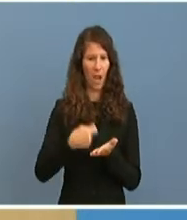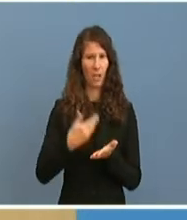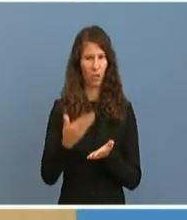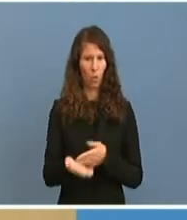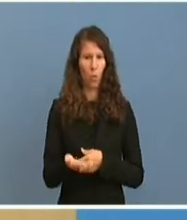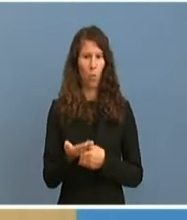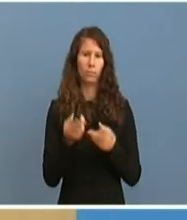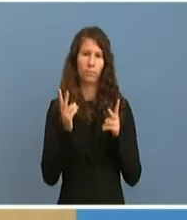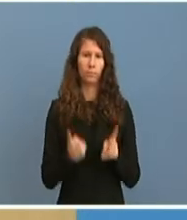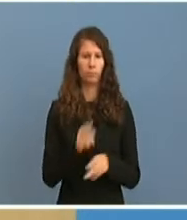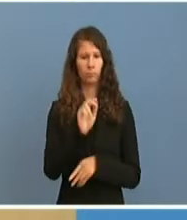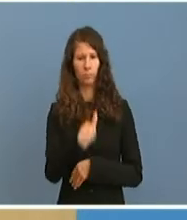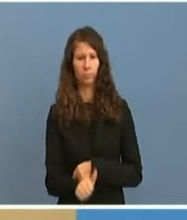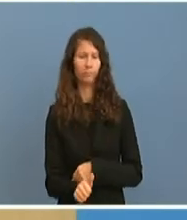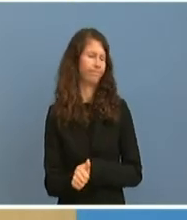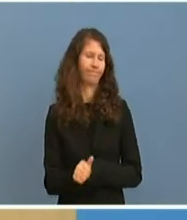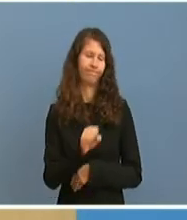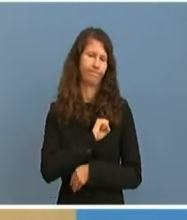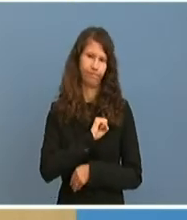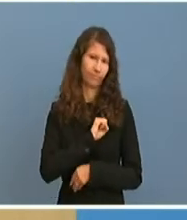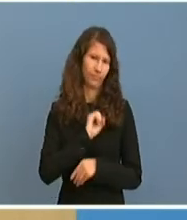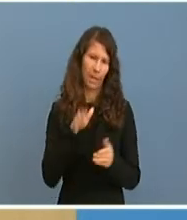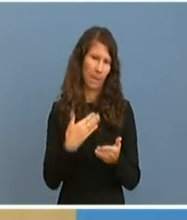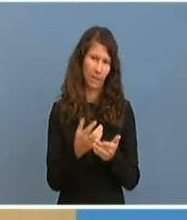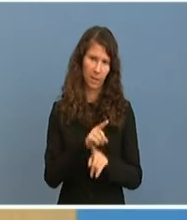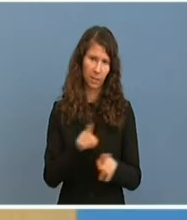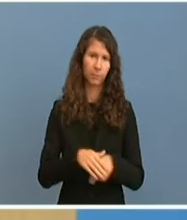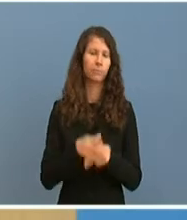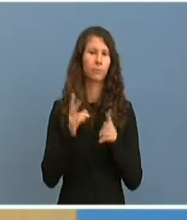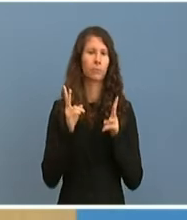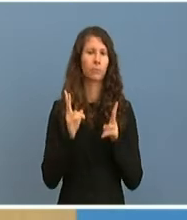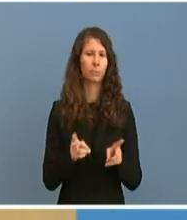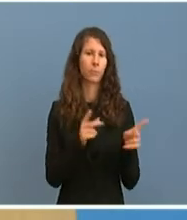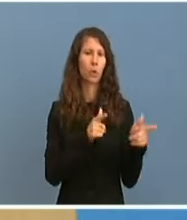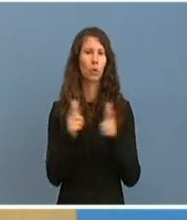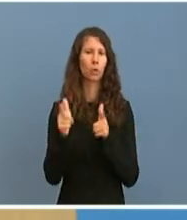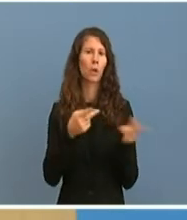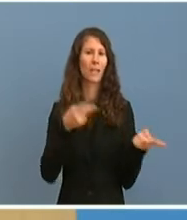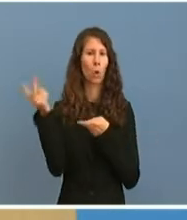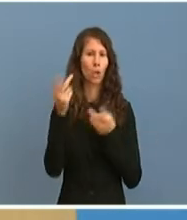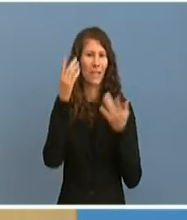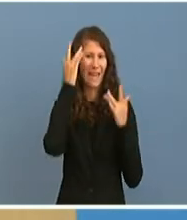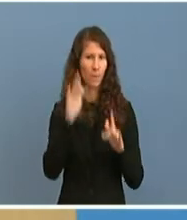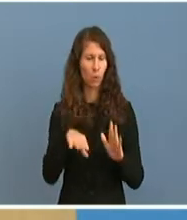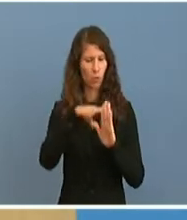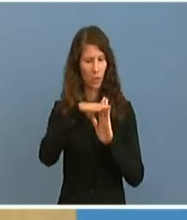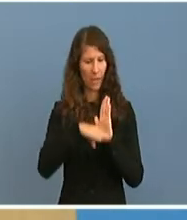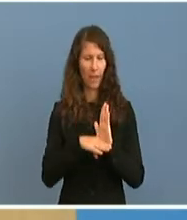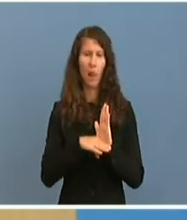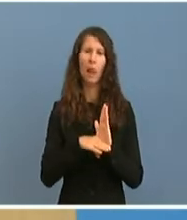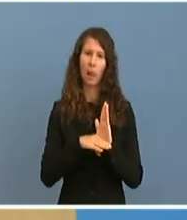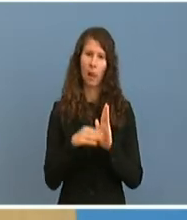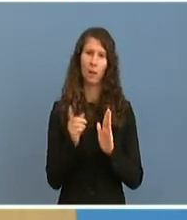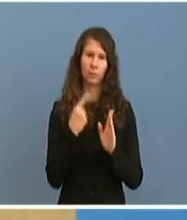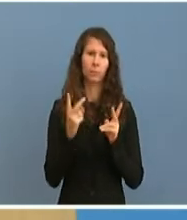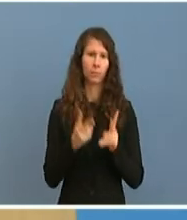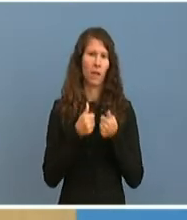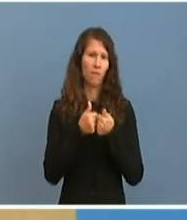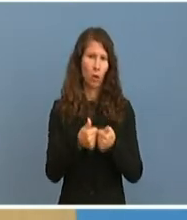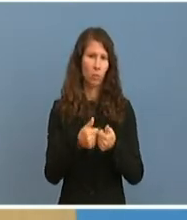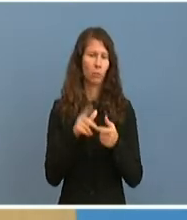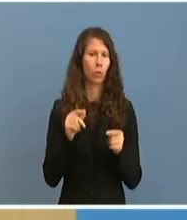Gradmesser. Und im Übrigen gelten hier die Grundsätze der Rüstungsexportgenehmigung, die wir hier oft beschrieben haben. Wir verfolgen eine restriktive